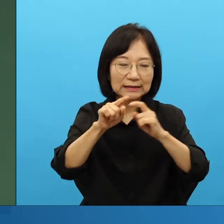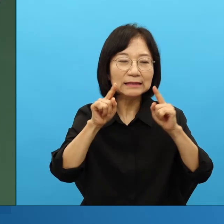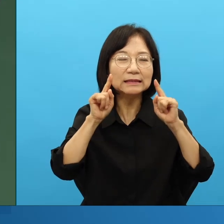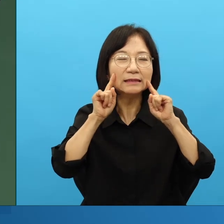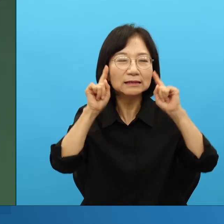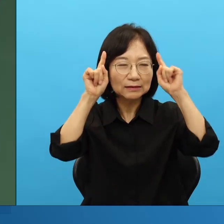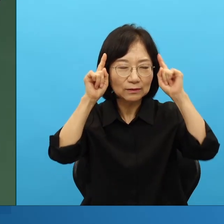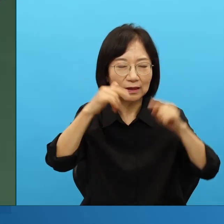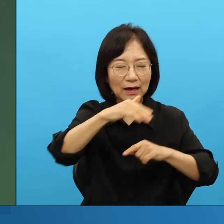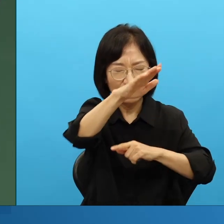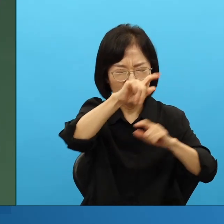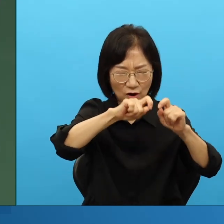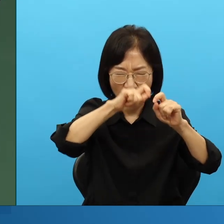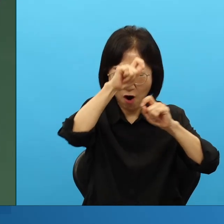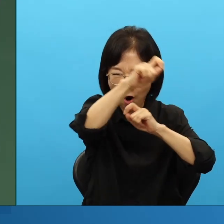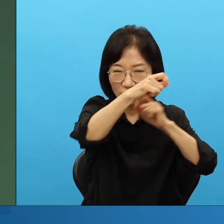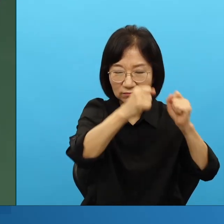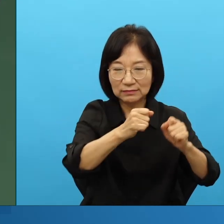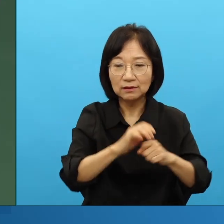가요.